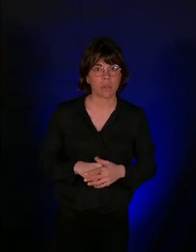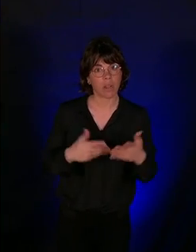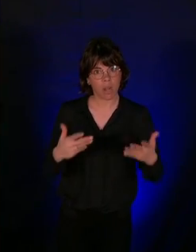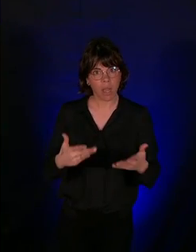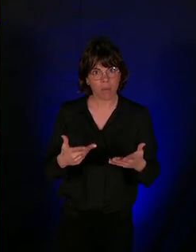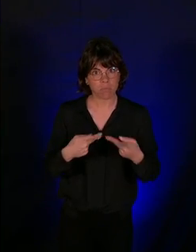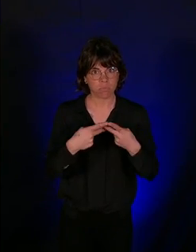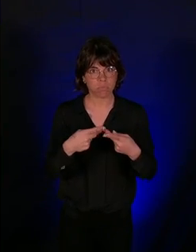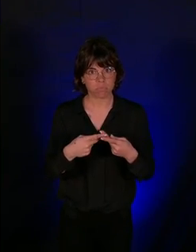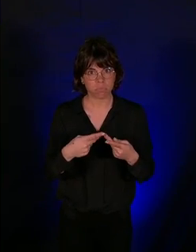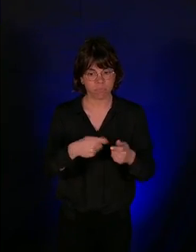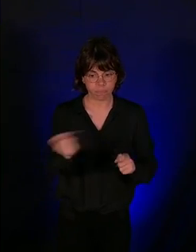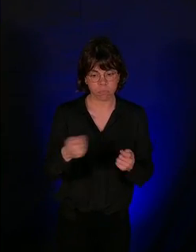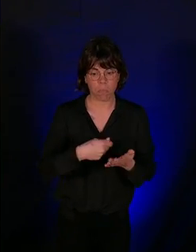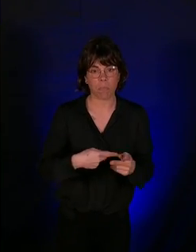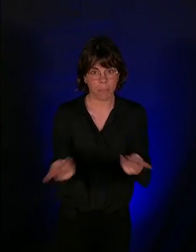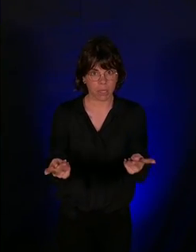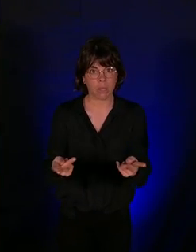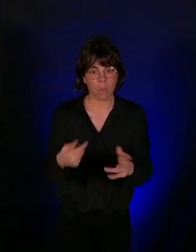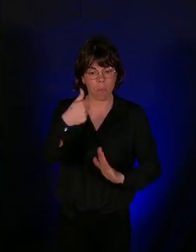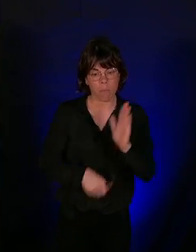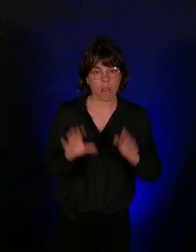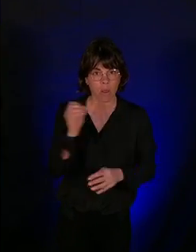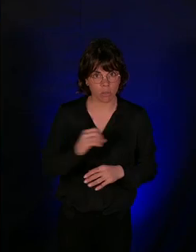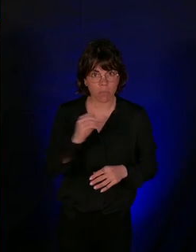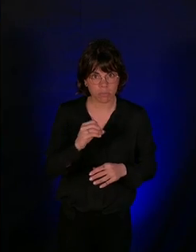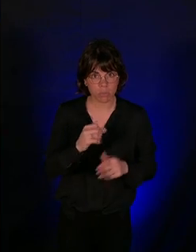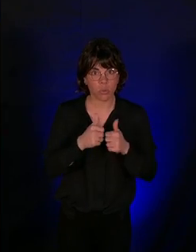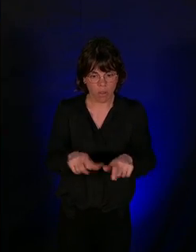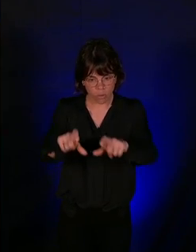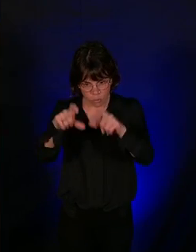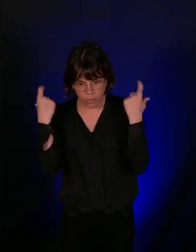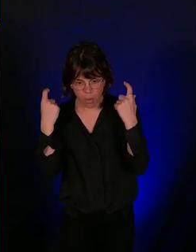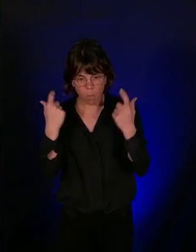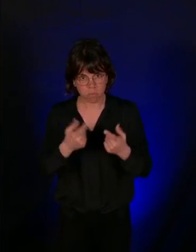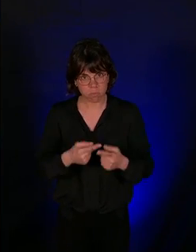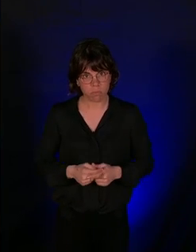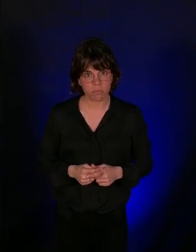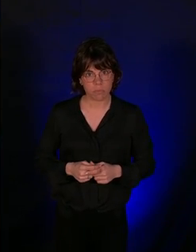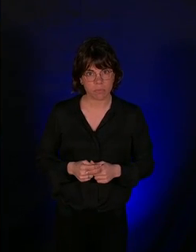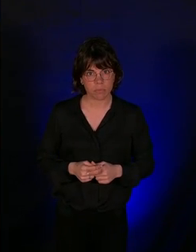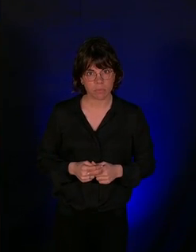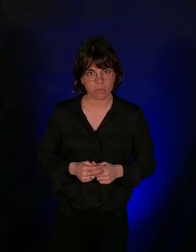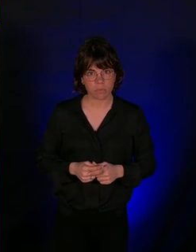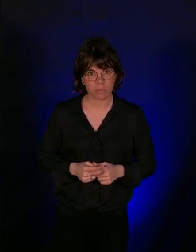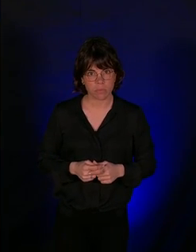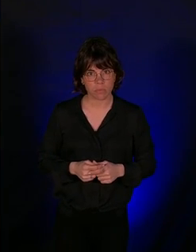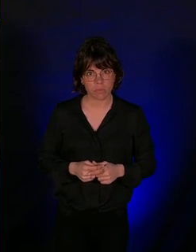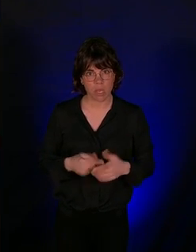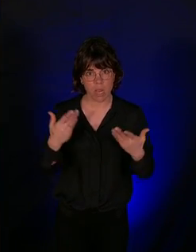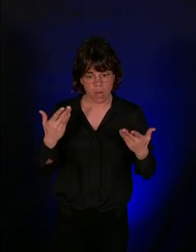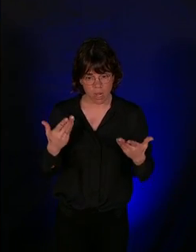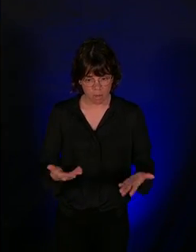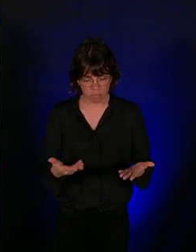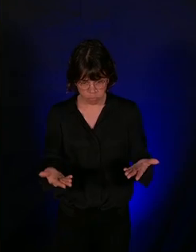mois d'octobre conformément au statuts confédéraux c'est à partir de ces